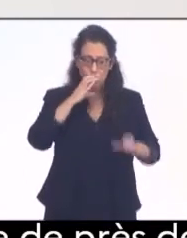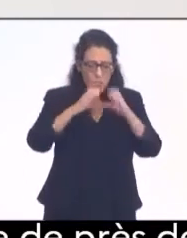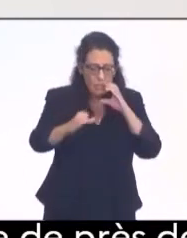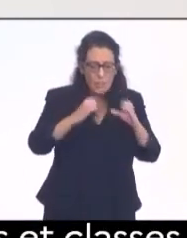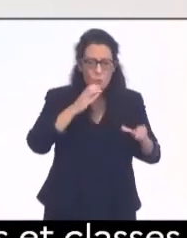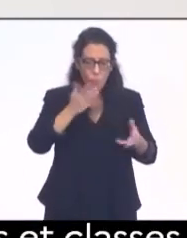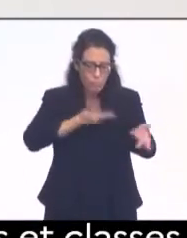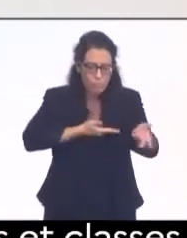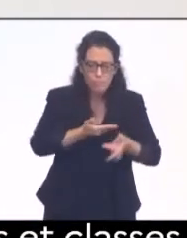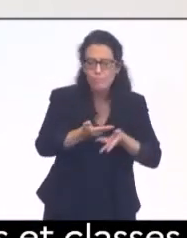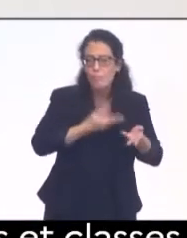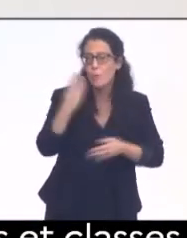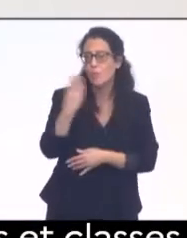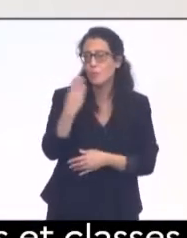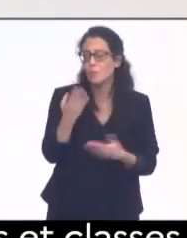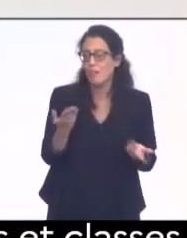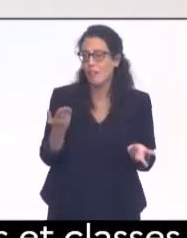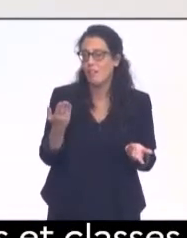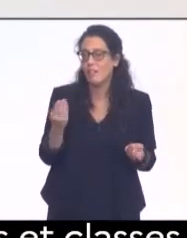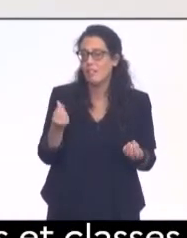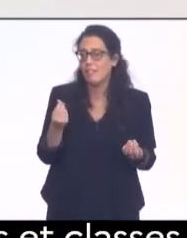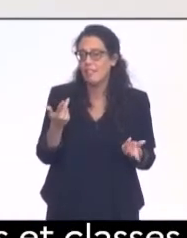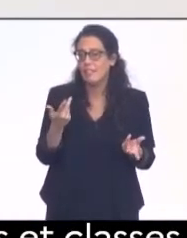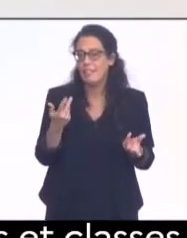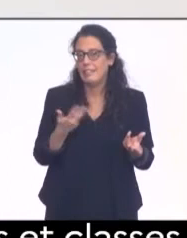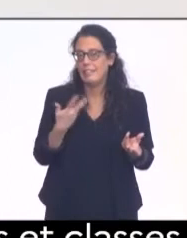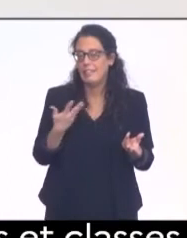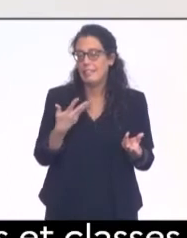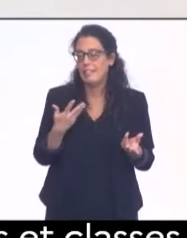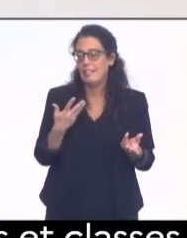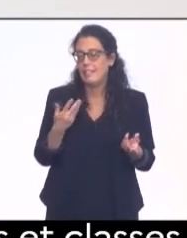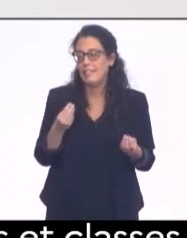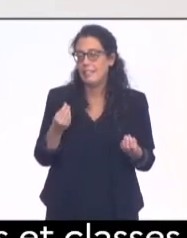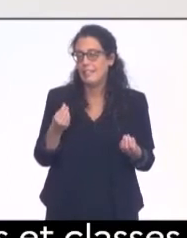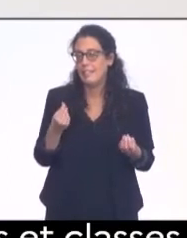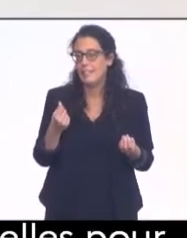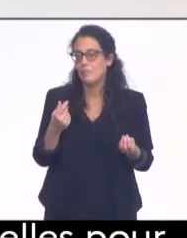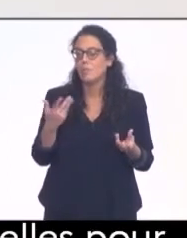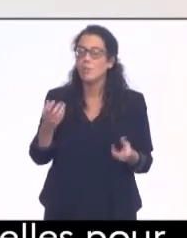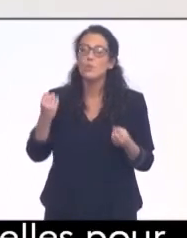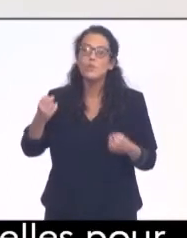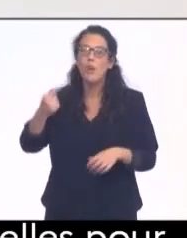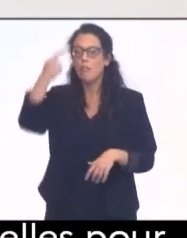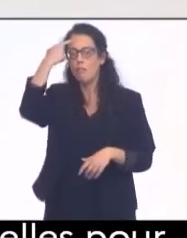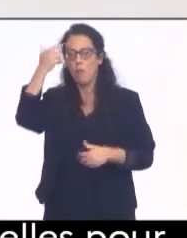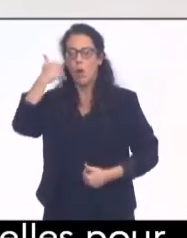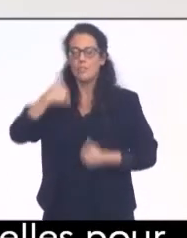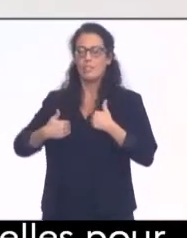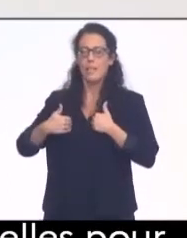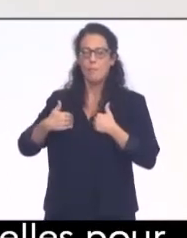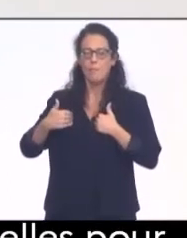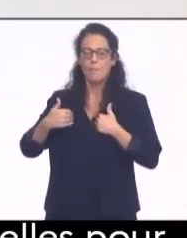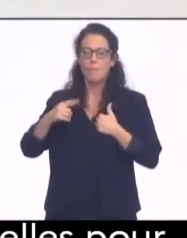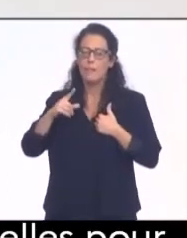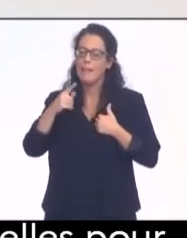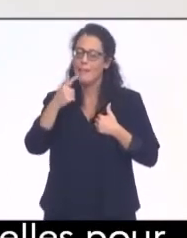dans l'échange avec les enfants parce que, encore une fois, quand on pense handicap, on pense bien commun de tous et on voit bien que ce